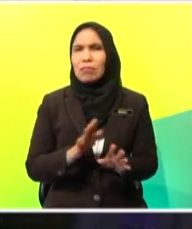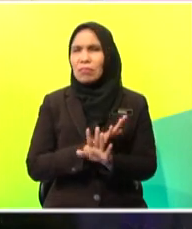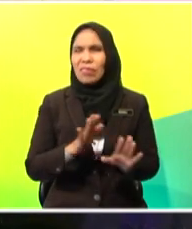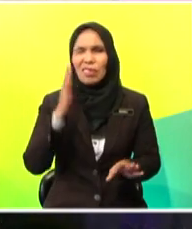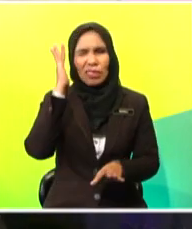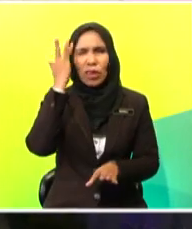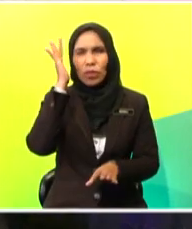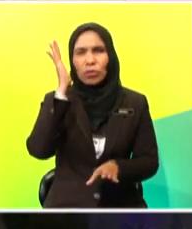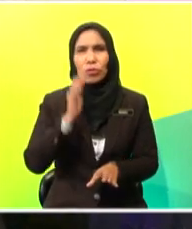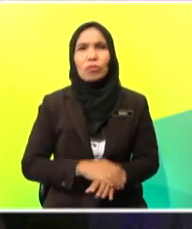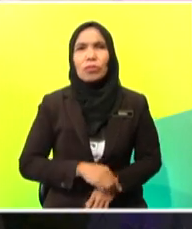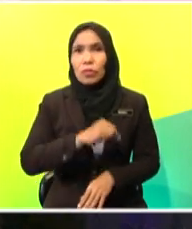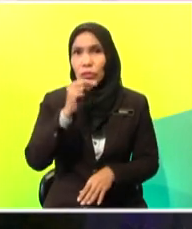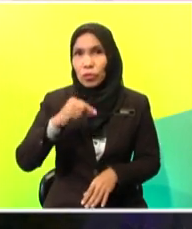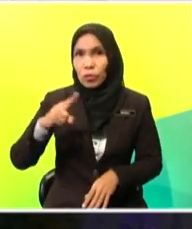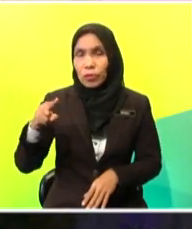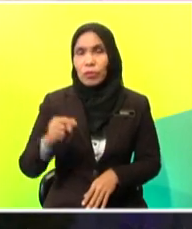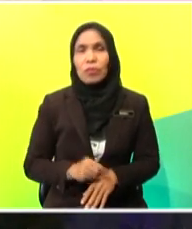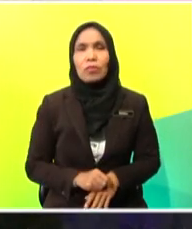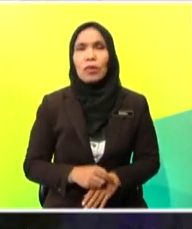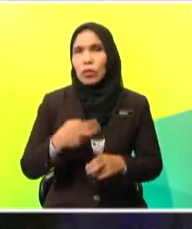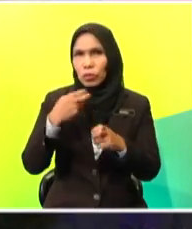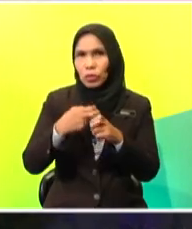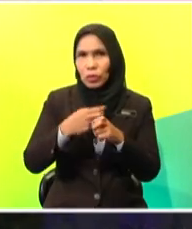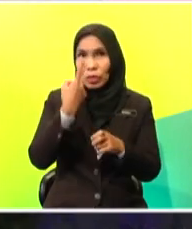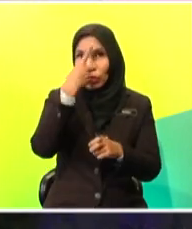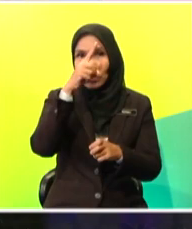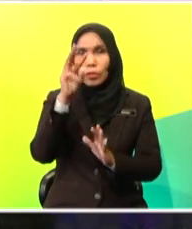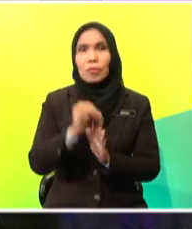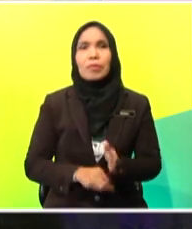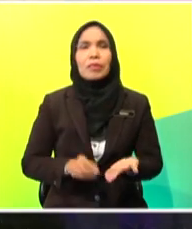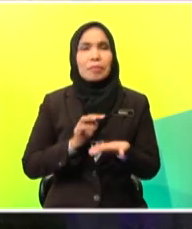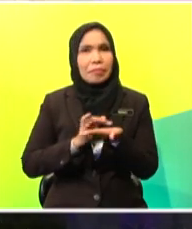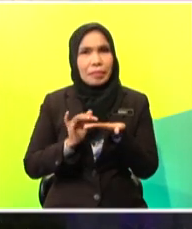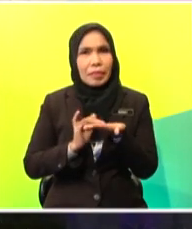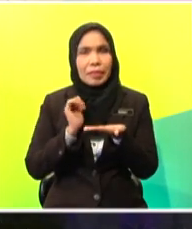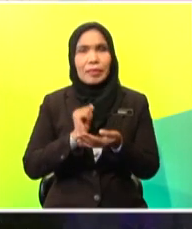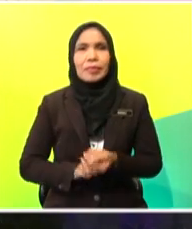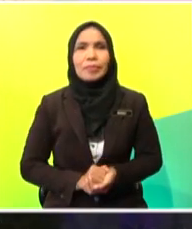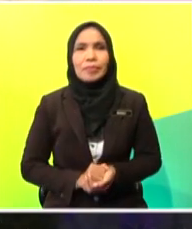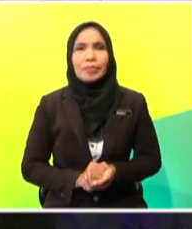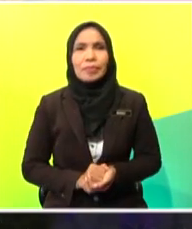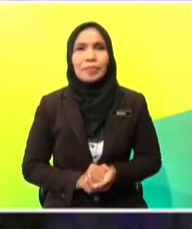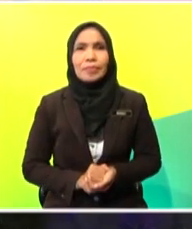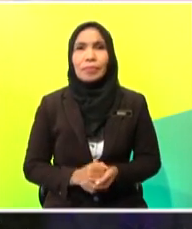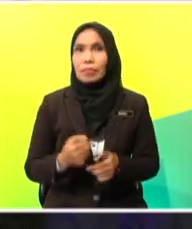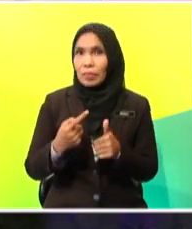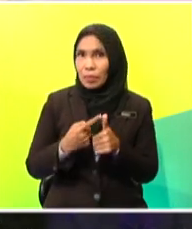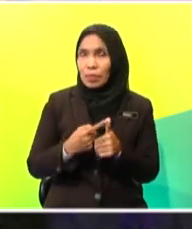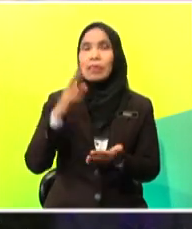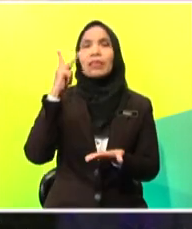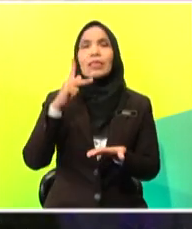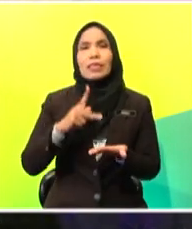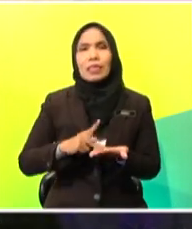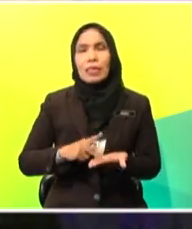membaca Oke Betul keep kaga pertama yang Cikgu Zainab akan aja kita adalah mengenal huruf betul